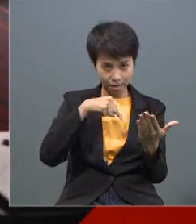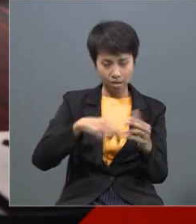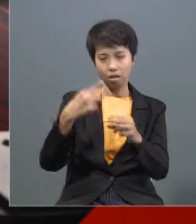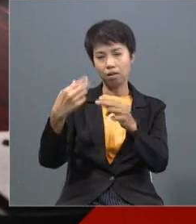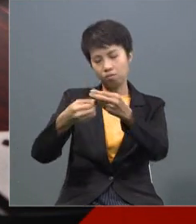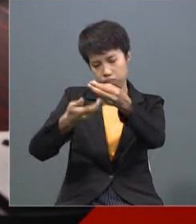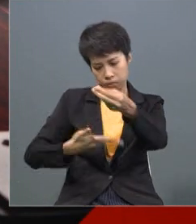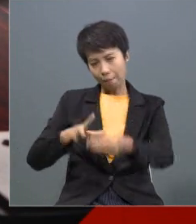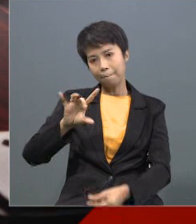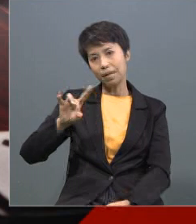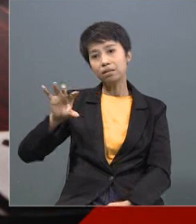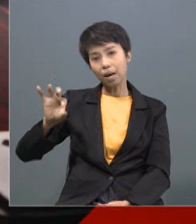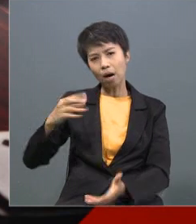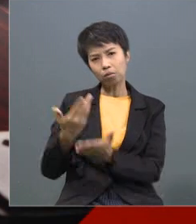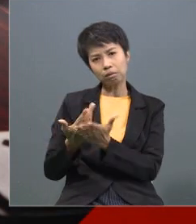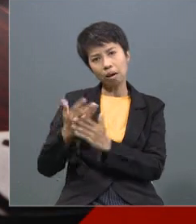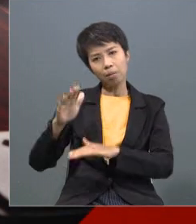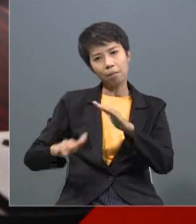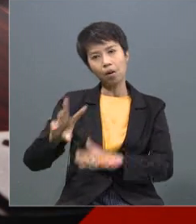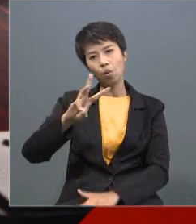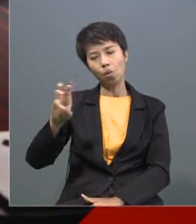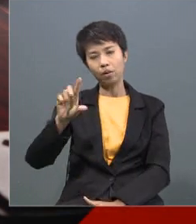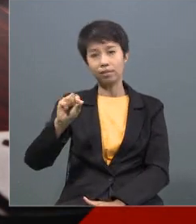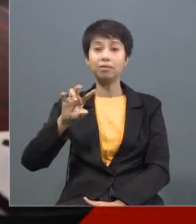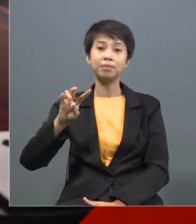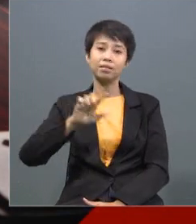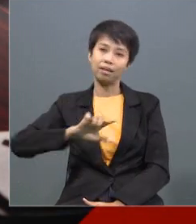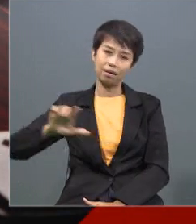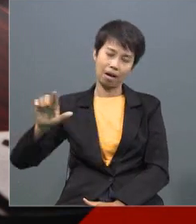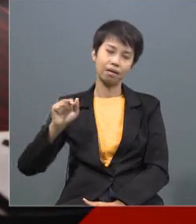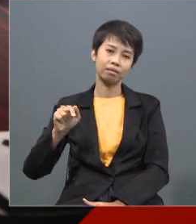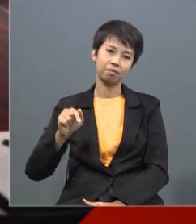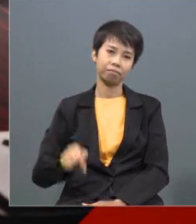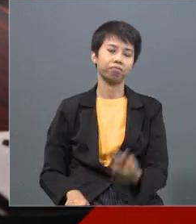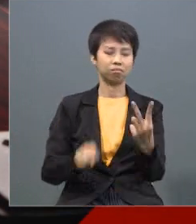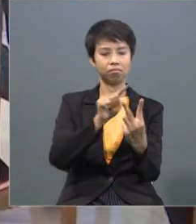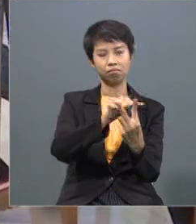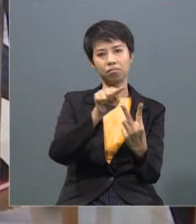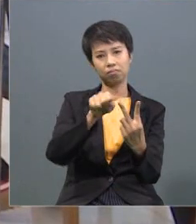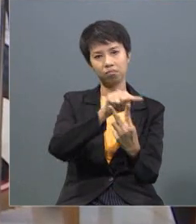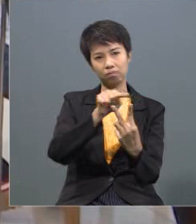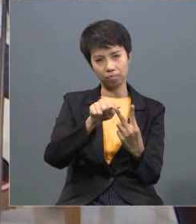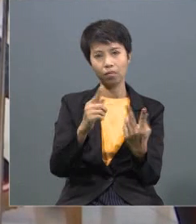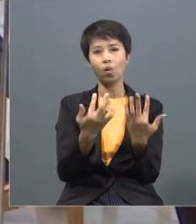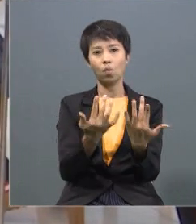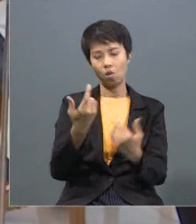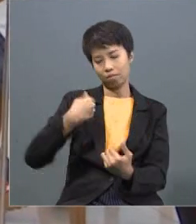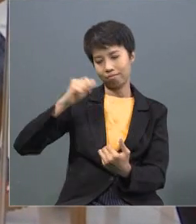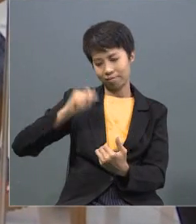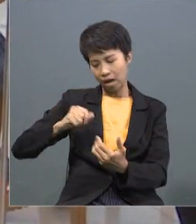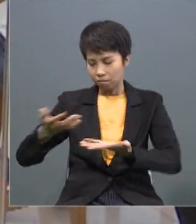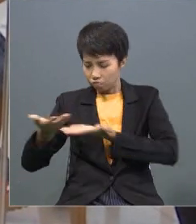มูลค่าก็ประมาณ627ล้านบาทด้วยกันนะคะท่าทั้ง 2กรณีเนี่ยอยู่ระหว่างการพิจารณาของศาล